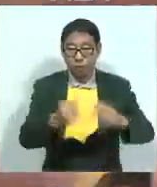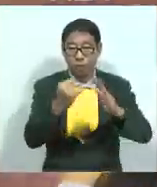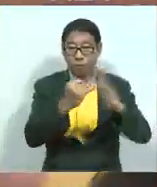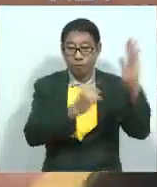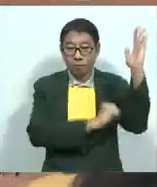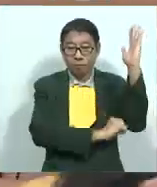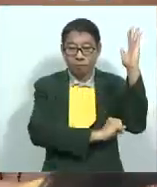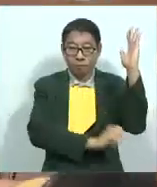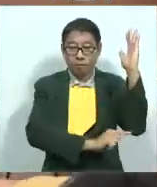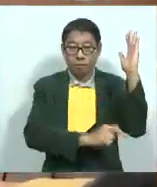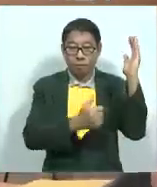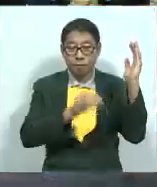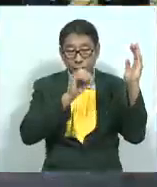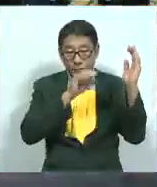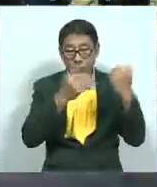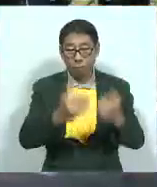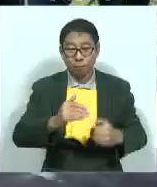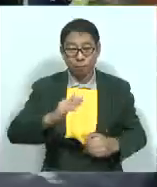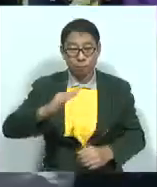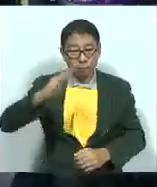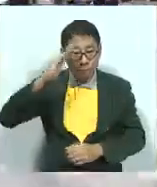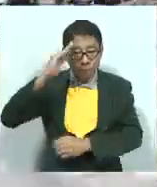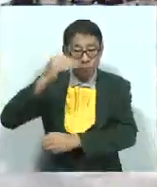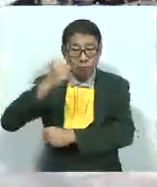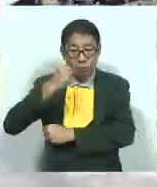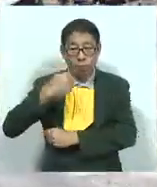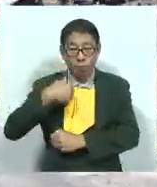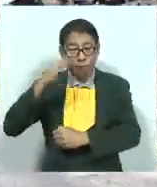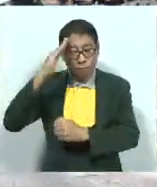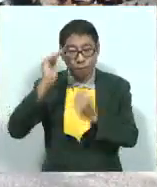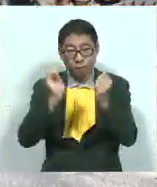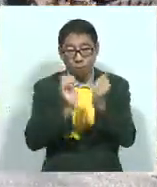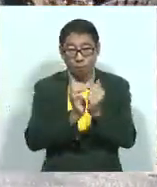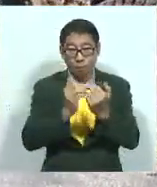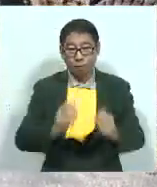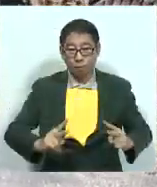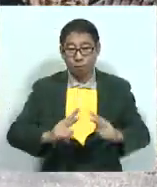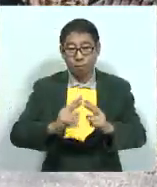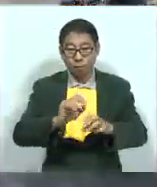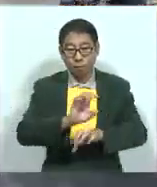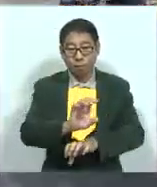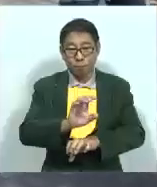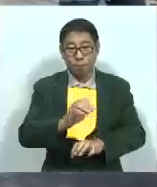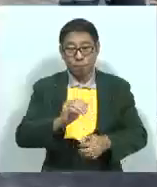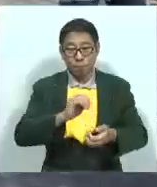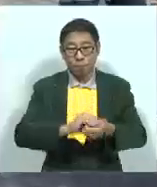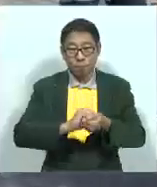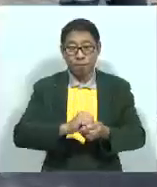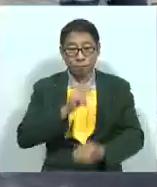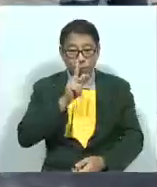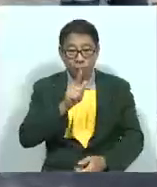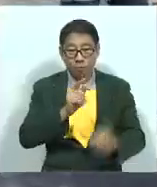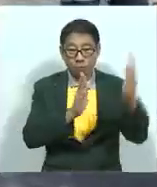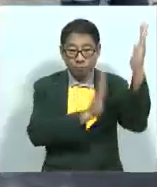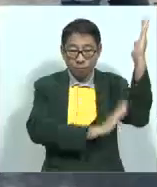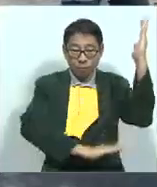าพร้อมกำชับให้ฝ่ายความมั่นคงทั้งทหารตำรวจและฝ่ายปกครองรวมถึงฝ่ายข่าวในพื้นที่ภา